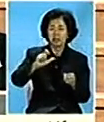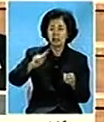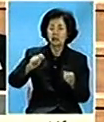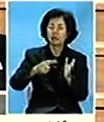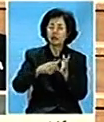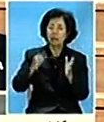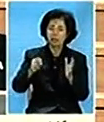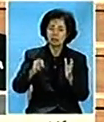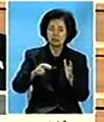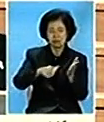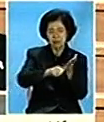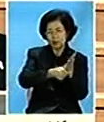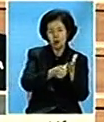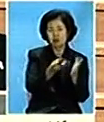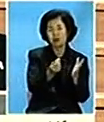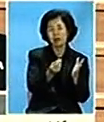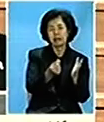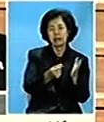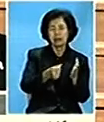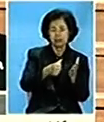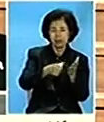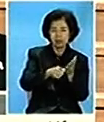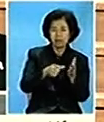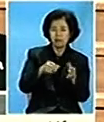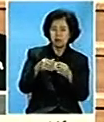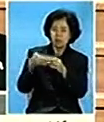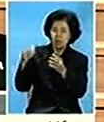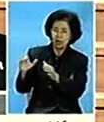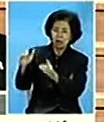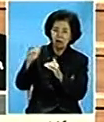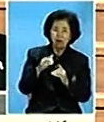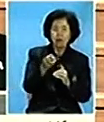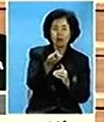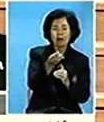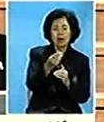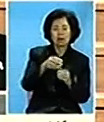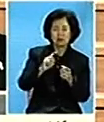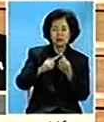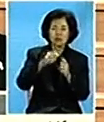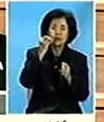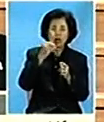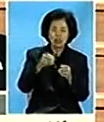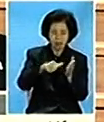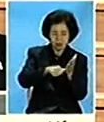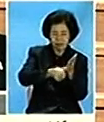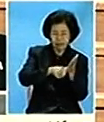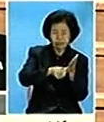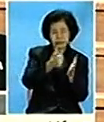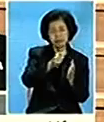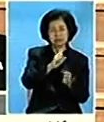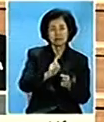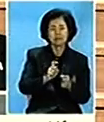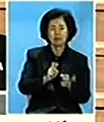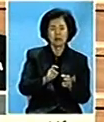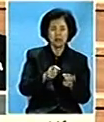องกันกี่ล้านตันกันแน่มีการนำข้าวจากประเทศเพื่อนบ้านมาจำนำหรือไม่ซึ่งตัวนี้เนี่ยจะสามารถแก้ไข